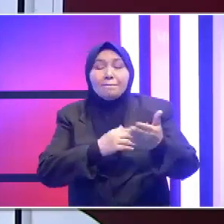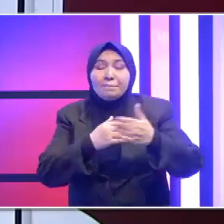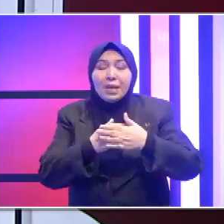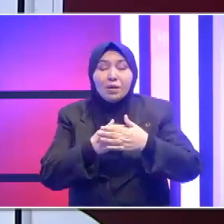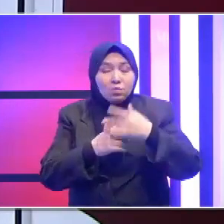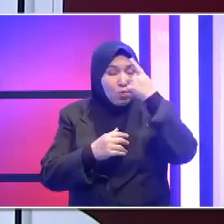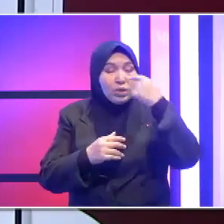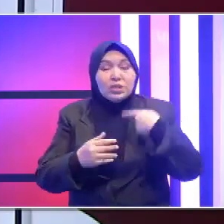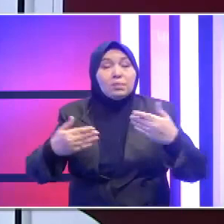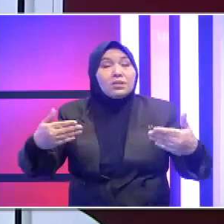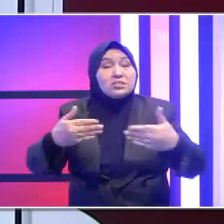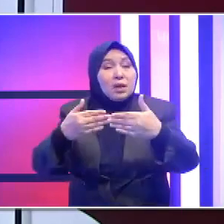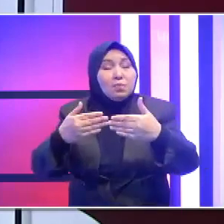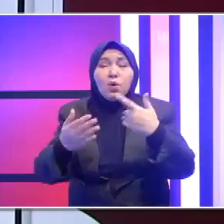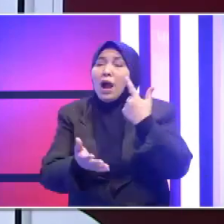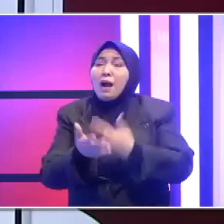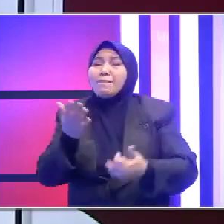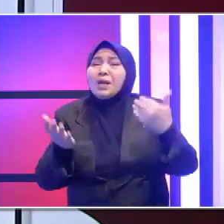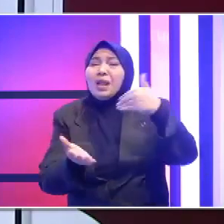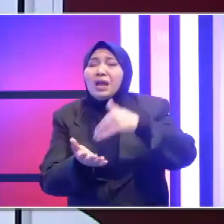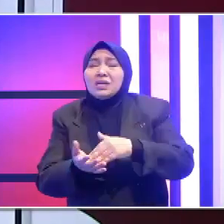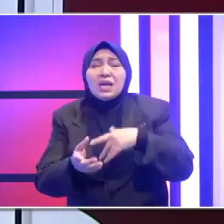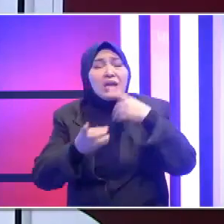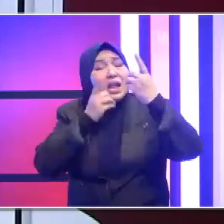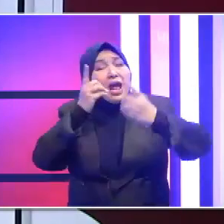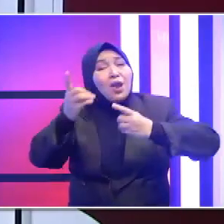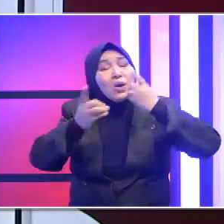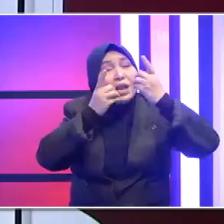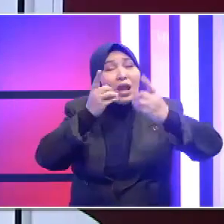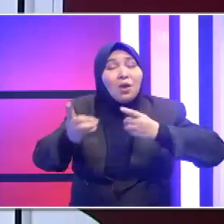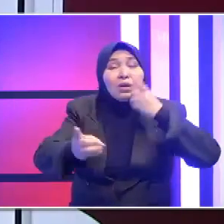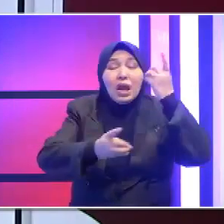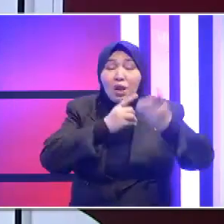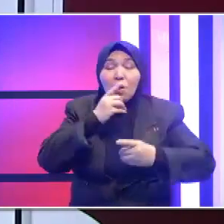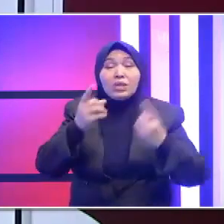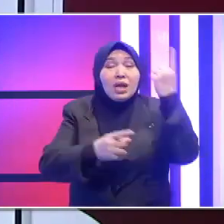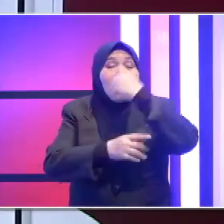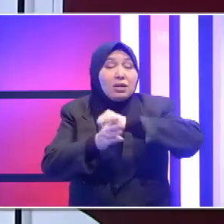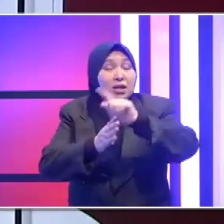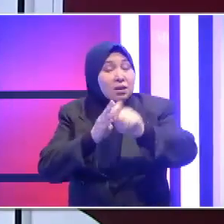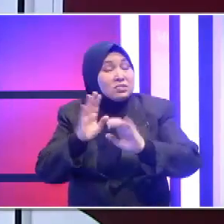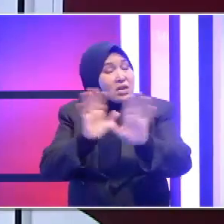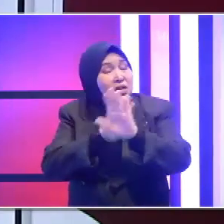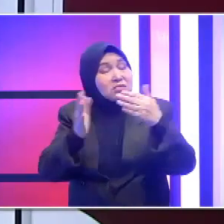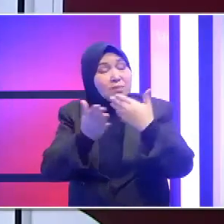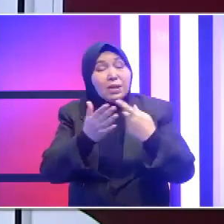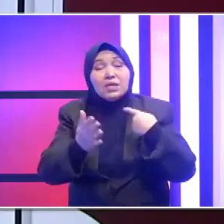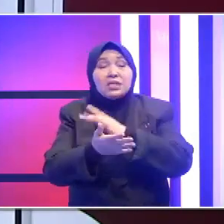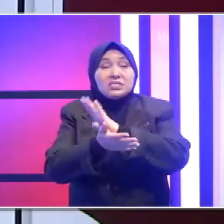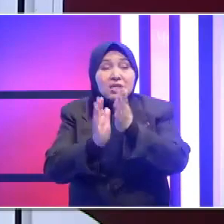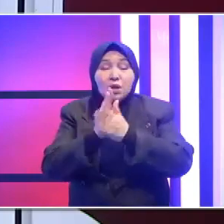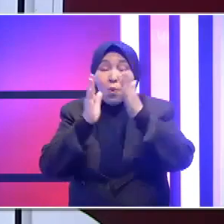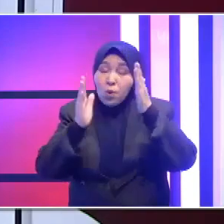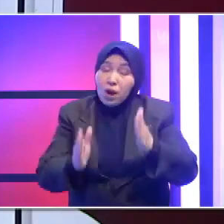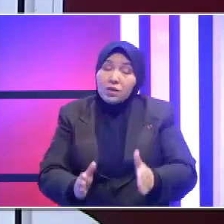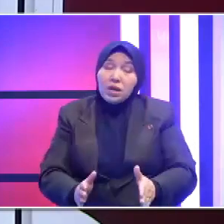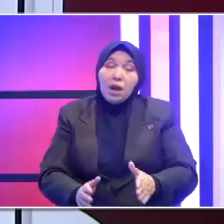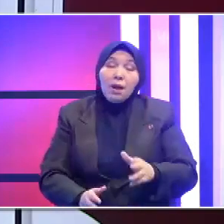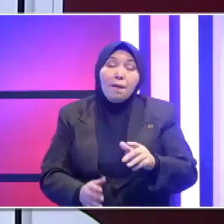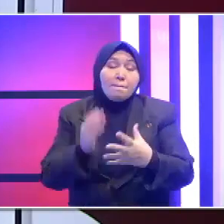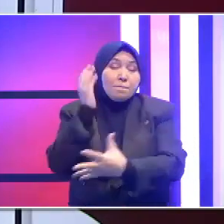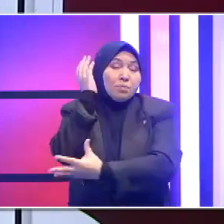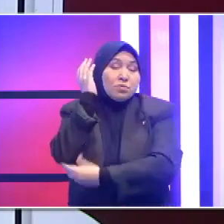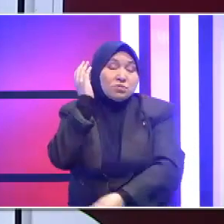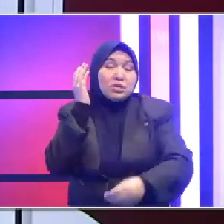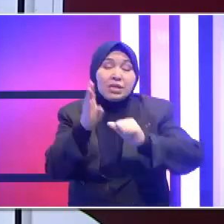sulfat ini untuk kita menyambung apel lagi dialog di hari kiamat agar kita jangan sampai jadi orang yang the movie